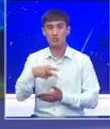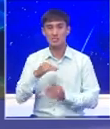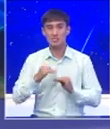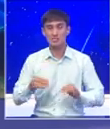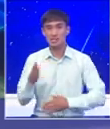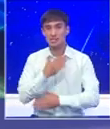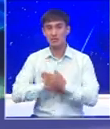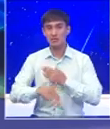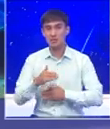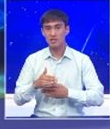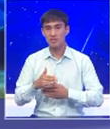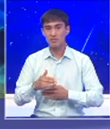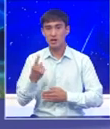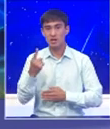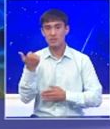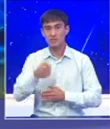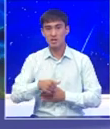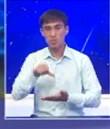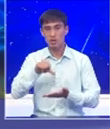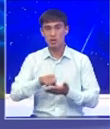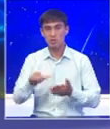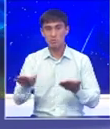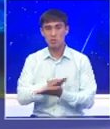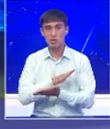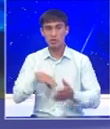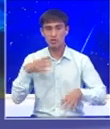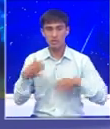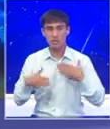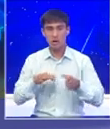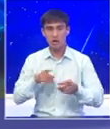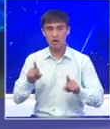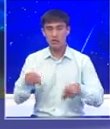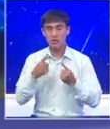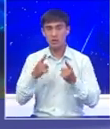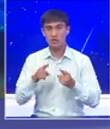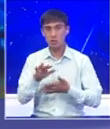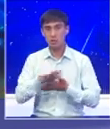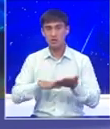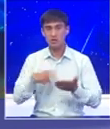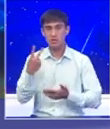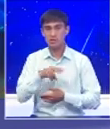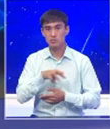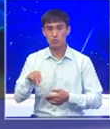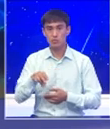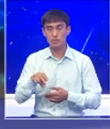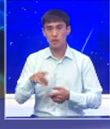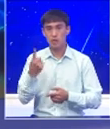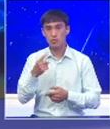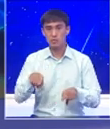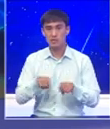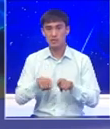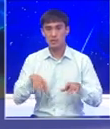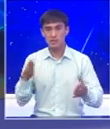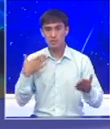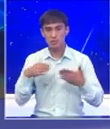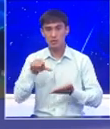детей с особыми потребностями раз в неделю посещают бесплатные занятия по реабилитации. Продолжительность сеанса 20 минут. На одном из таких